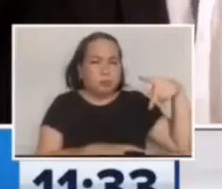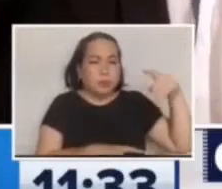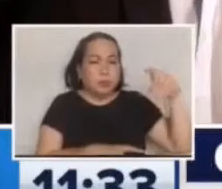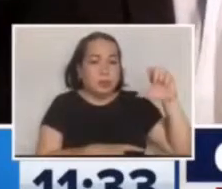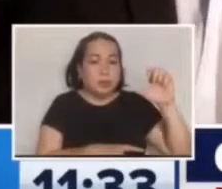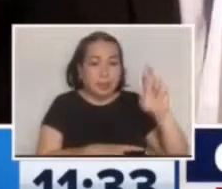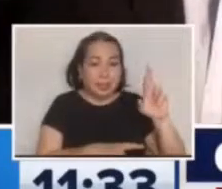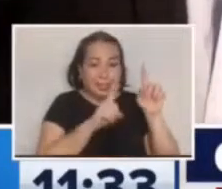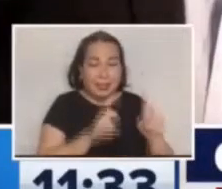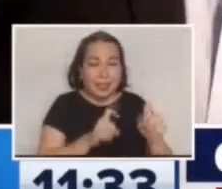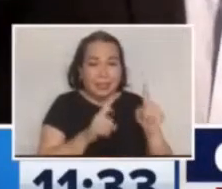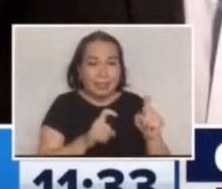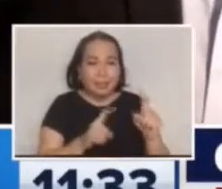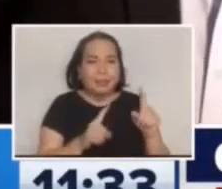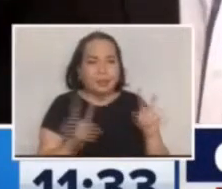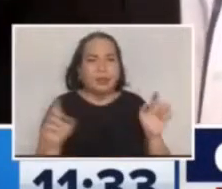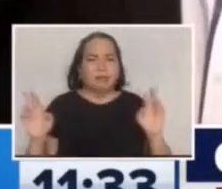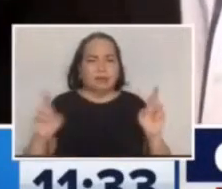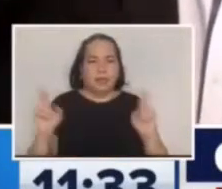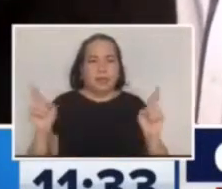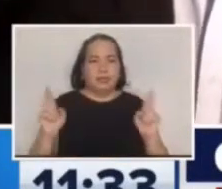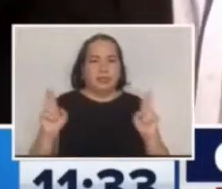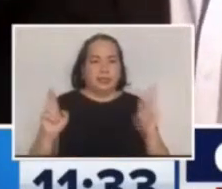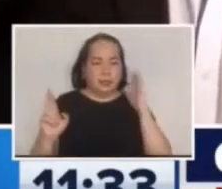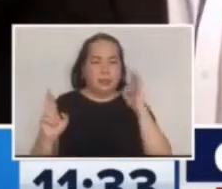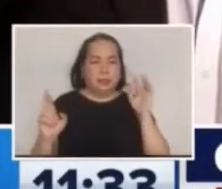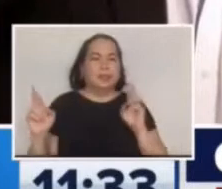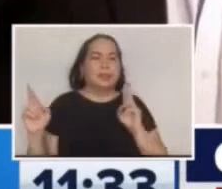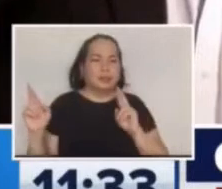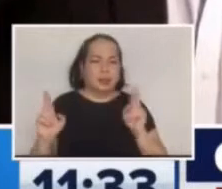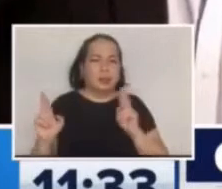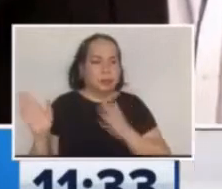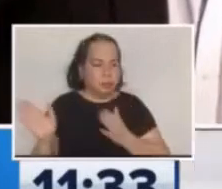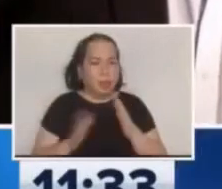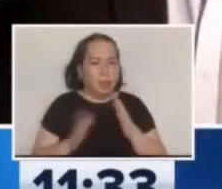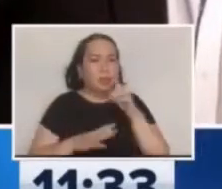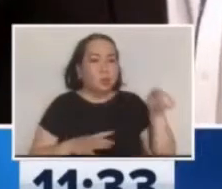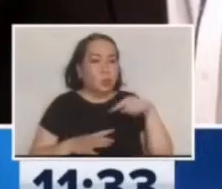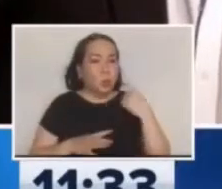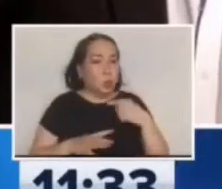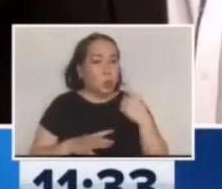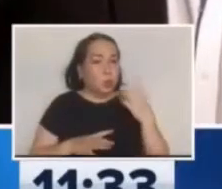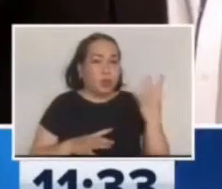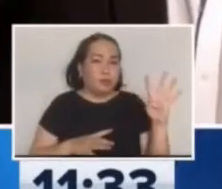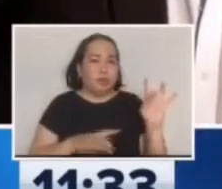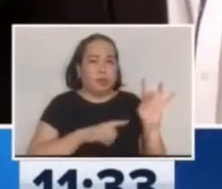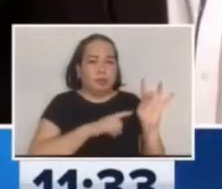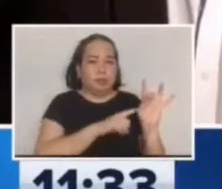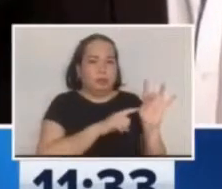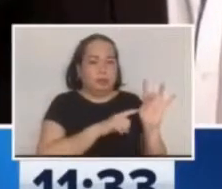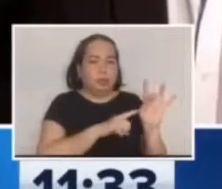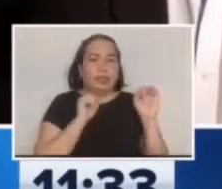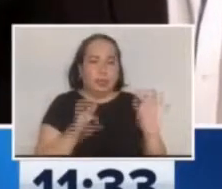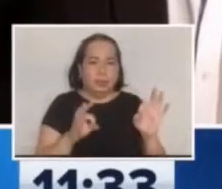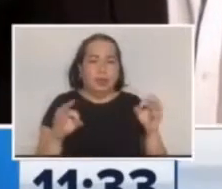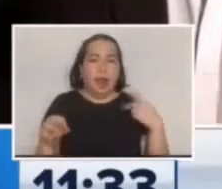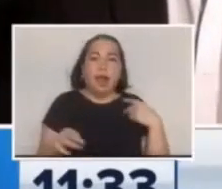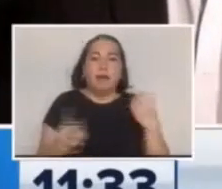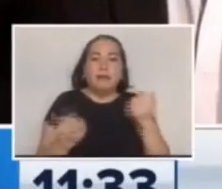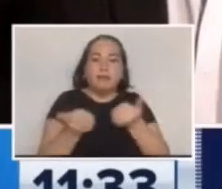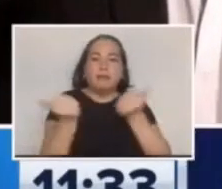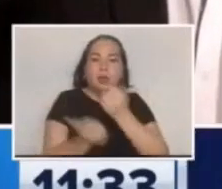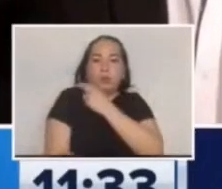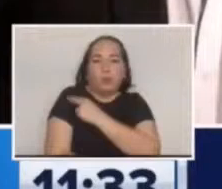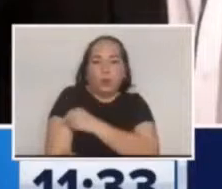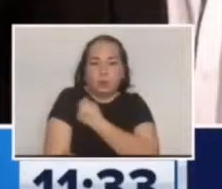48 OFWs natin, wala naman sila mga simptomas. Everybody is in their hotel rooms right now